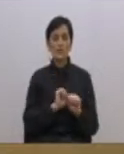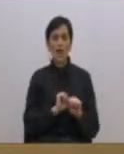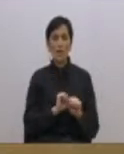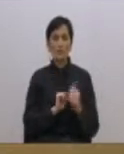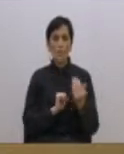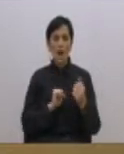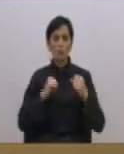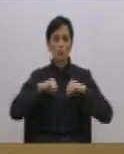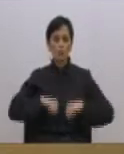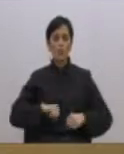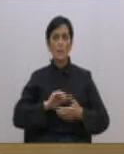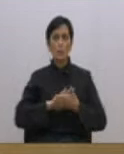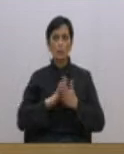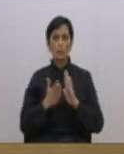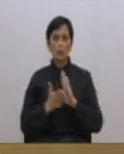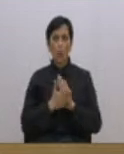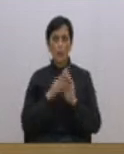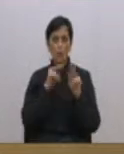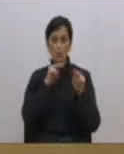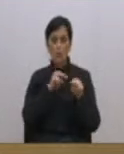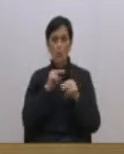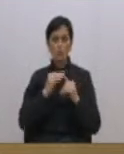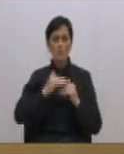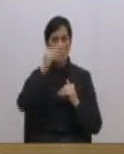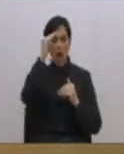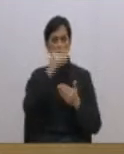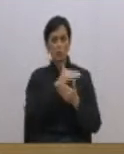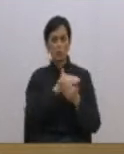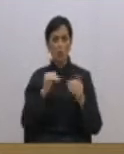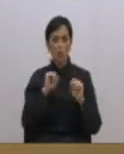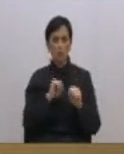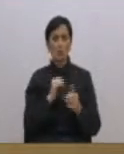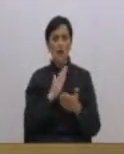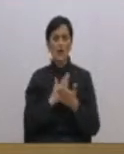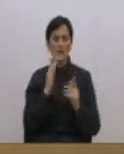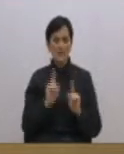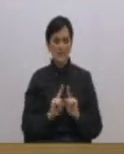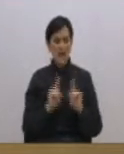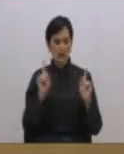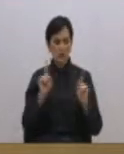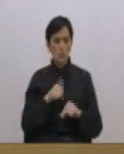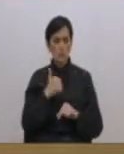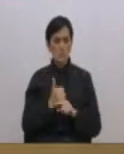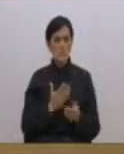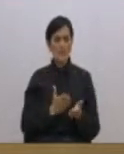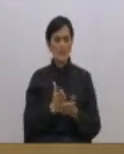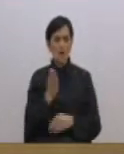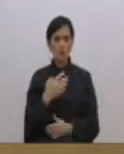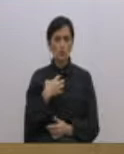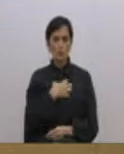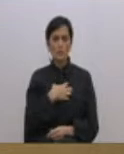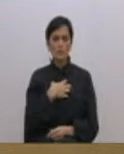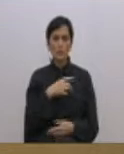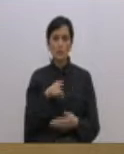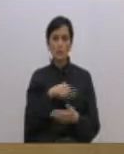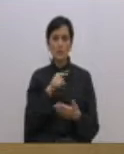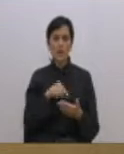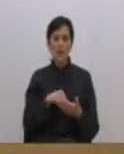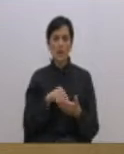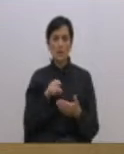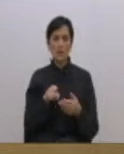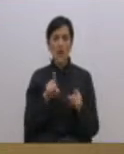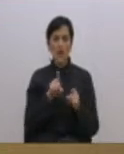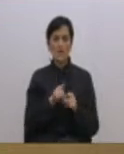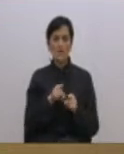mati uplebriun dugare obis controli da, magal doneze datsua, aris gansa cu trebulat, prioritetul ad, nici nu lovani sa kitchi, romelsat